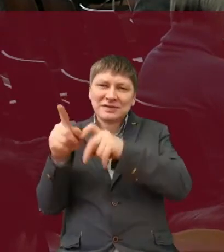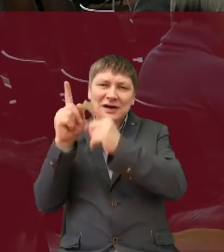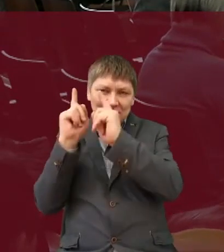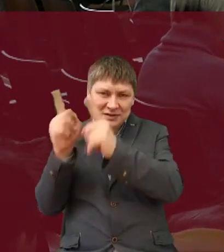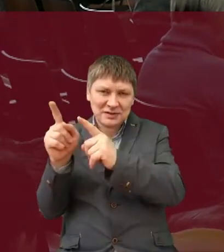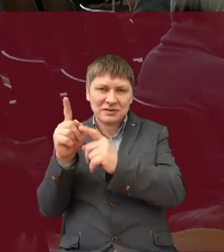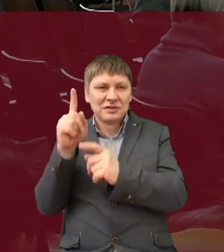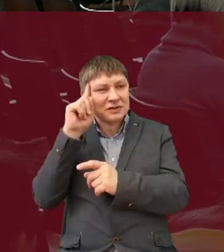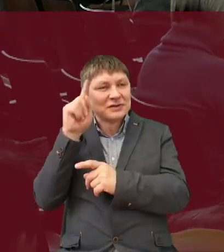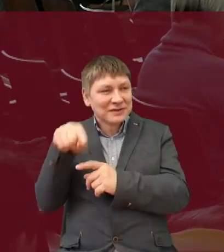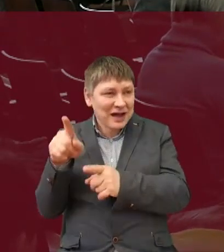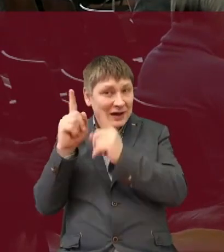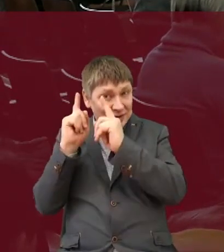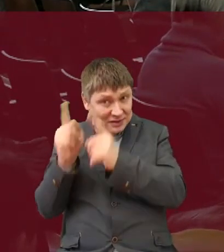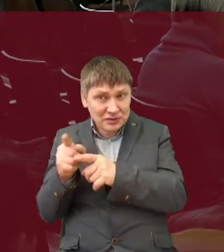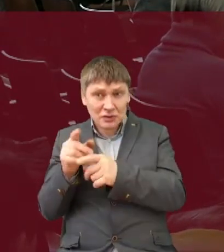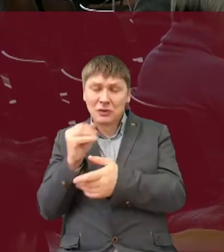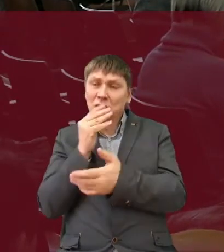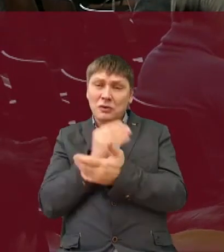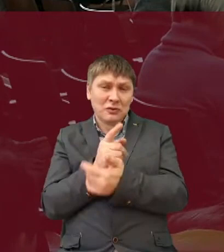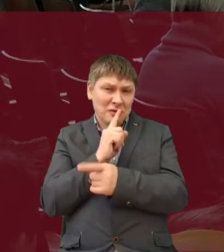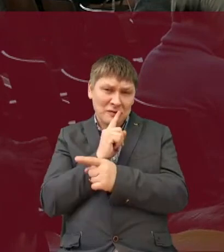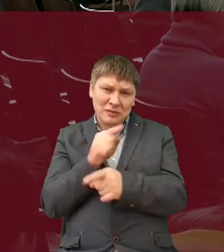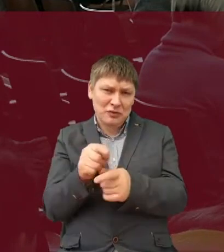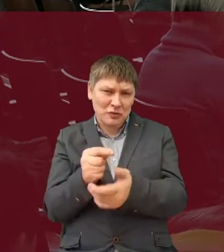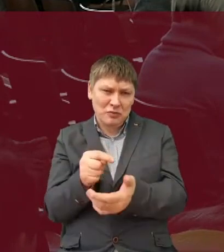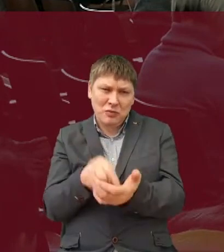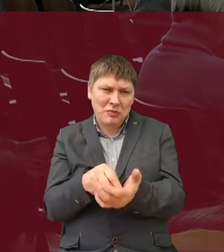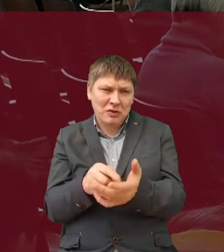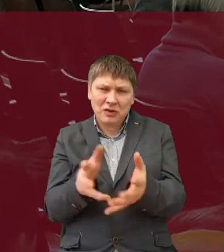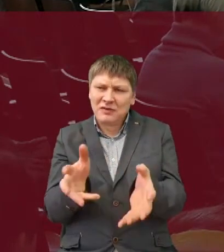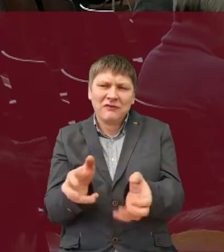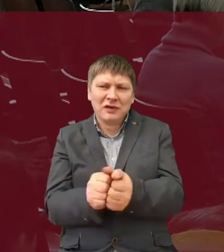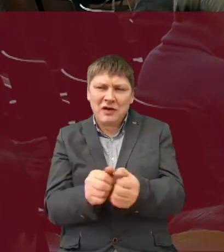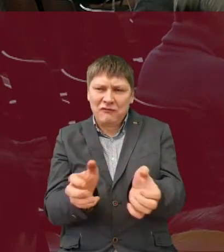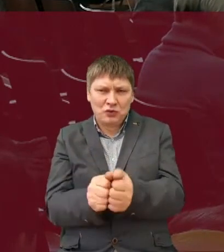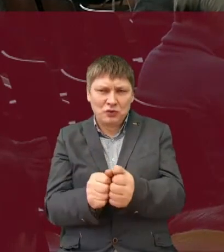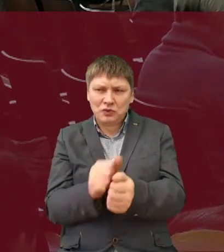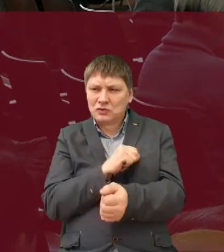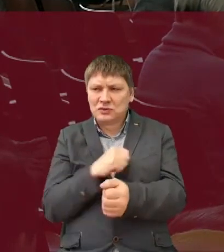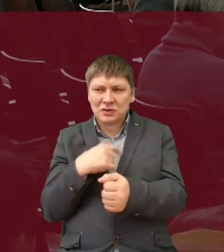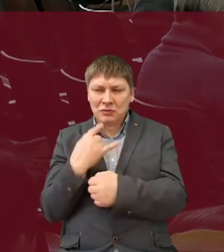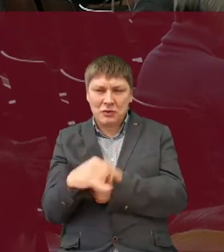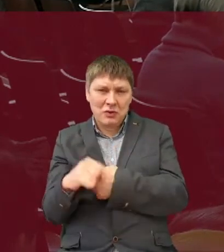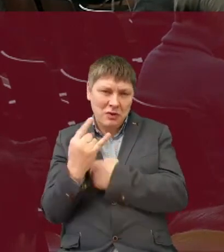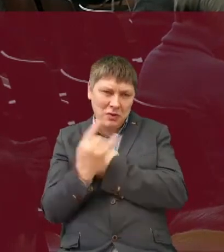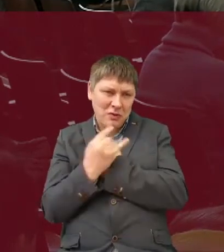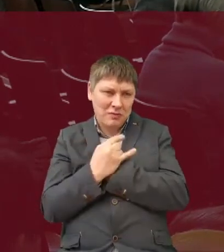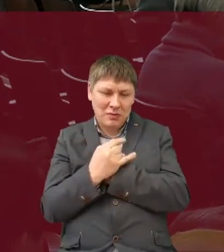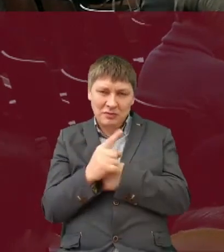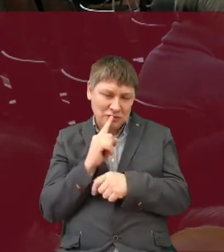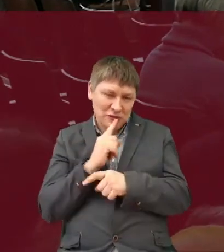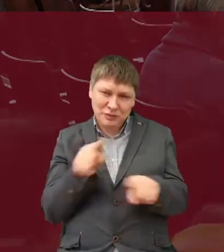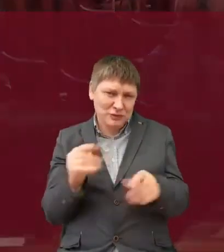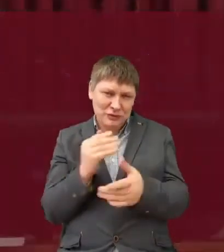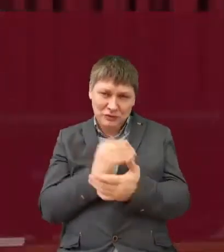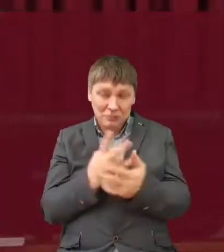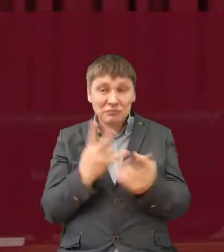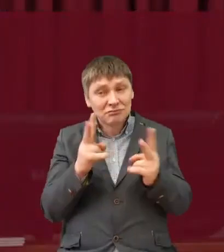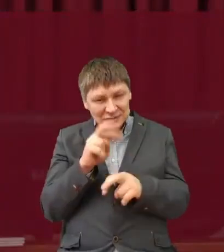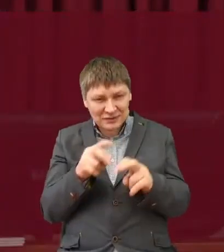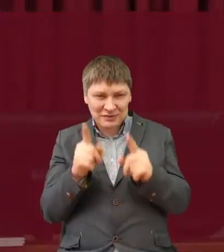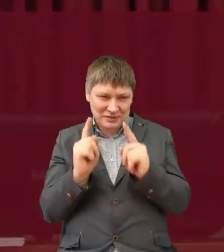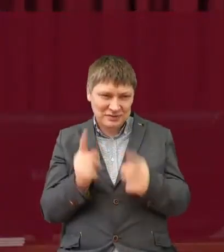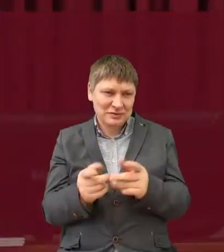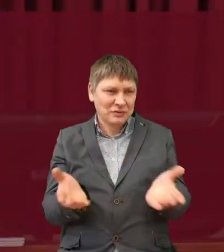истины И я верю тогда мы не будем попадать в эту ловушку самообмана Давайте встанем и помолимся